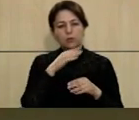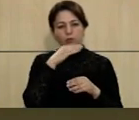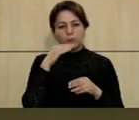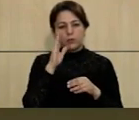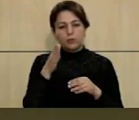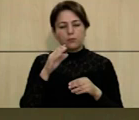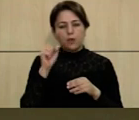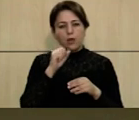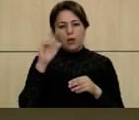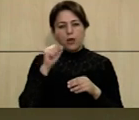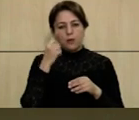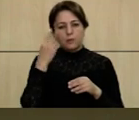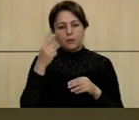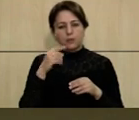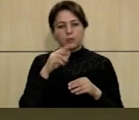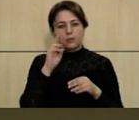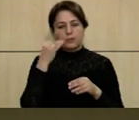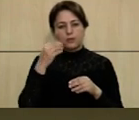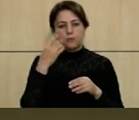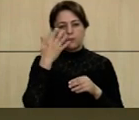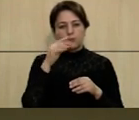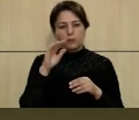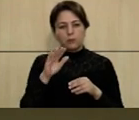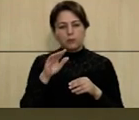qiymatini. Ya'ni 5,5 ni 3 ga ko'paytirsak,